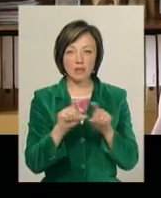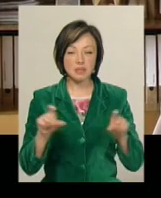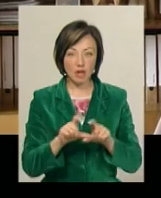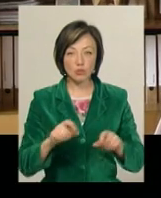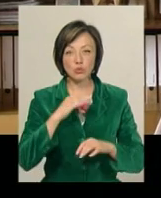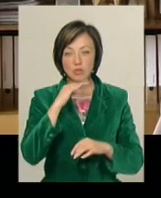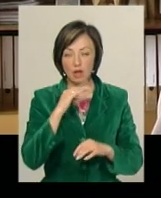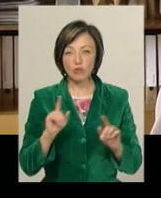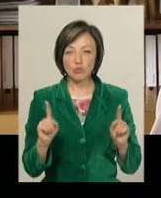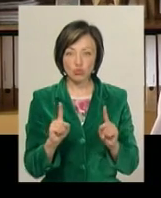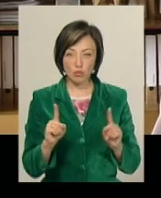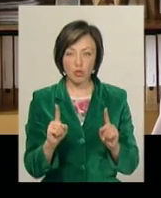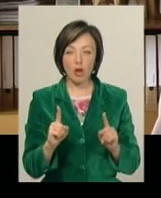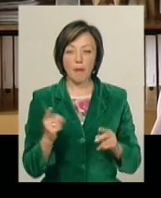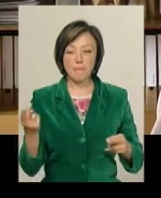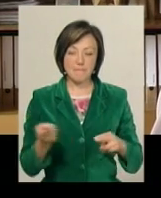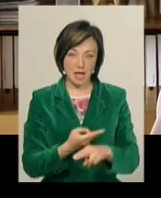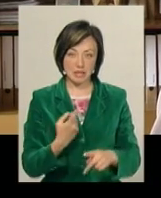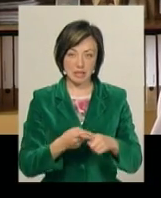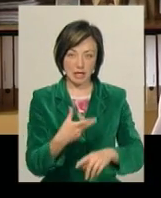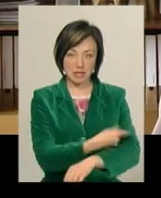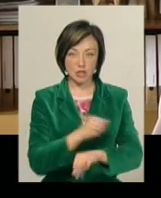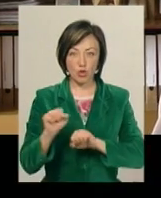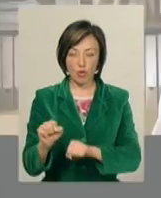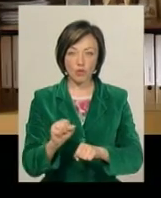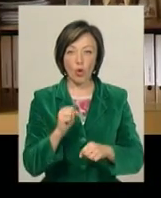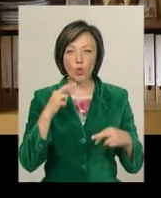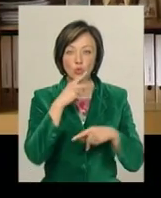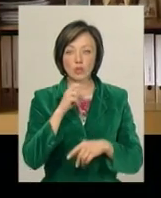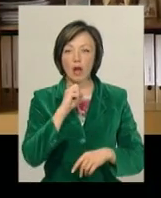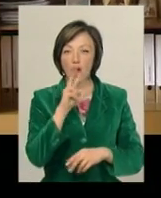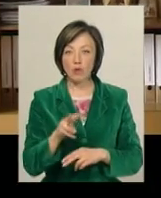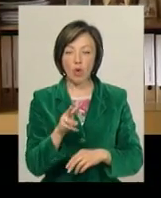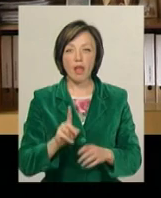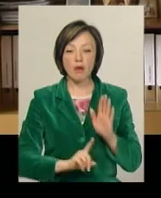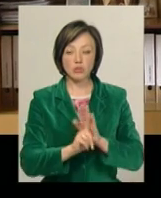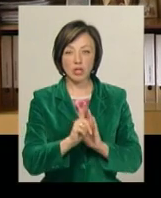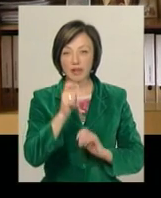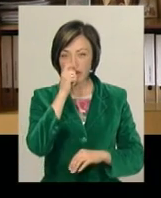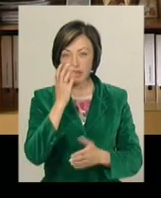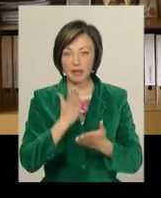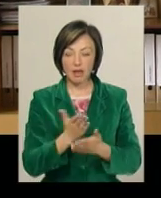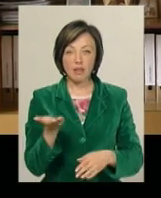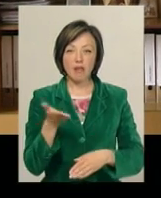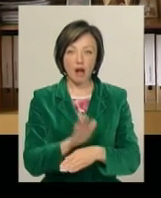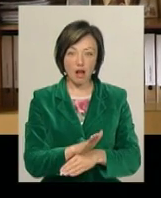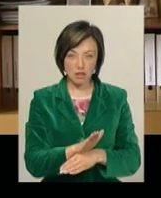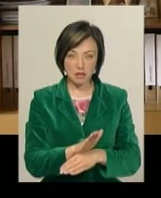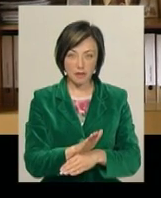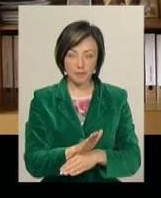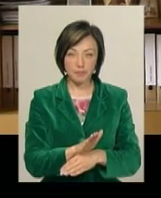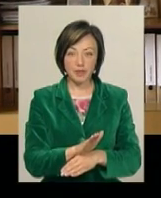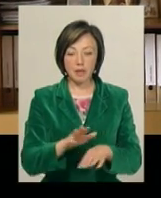достатньо для того, щоб обійтися без сироватки отрути Гадюки. На початку квітня вже є наказ, будемо так